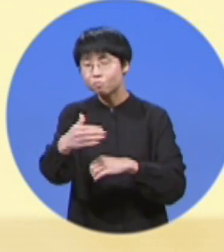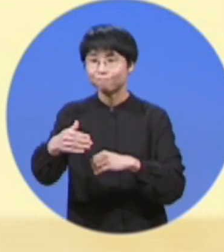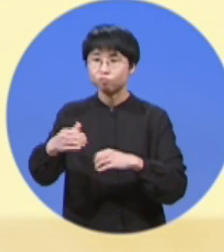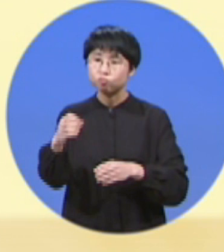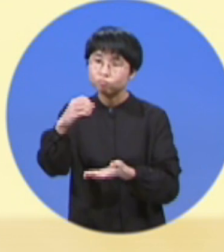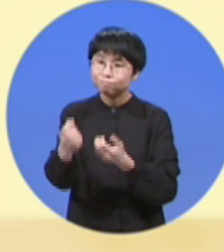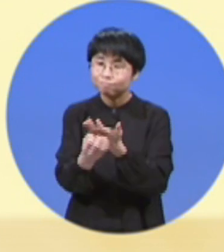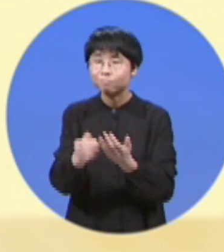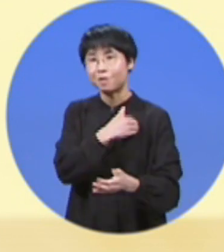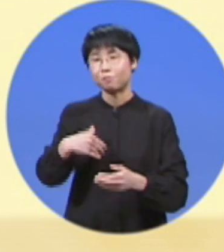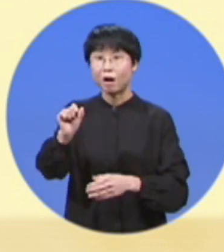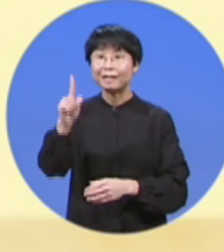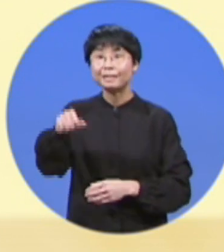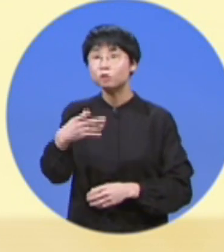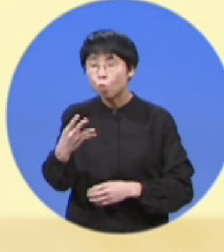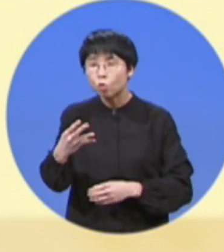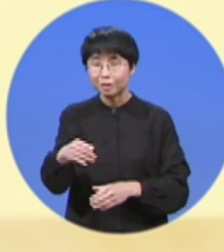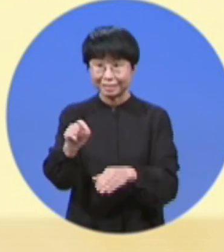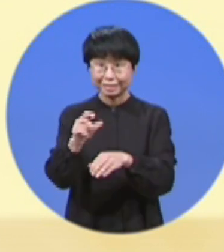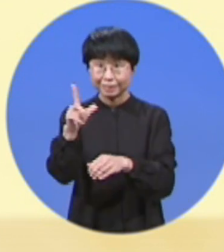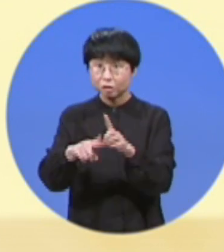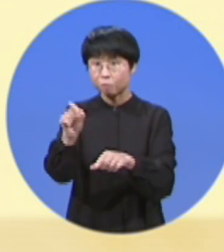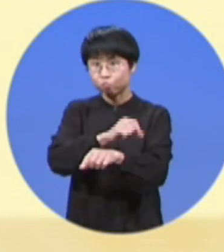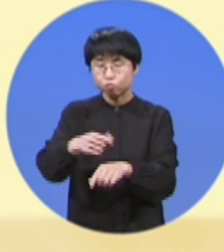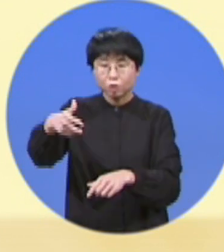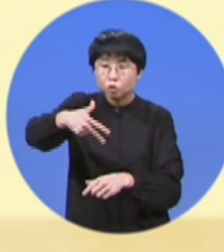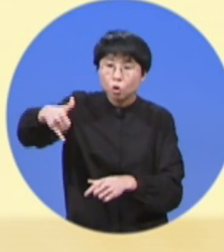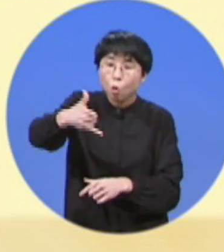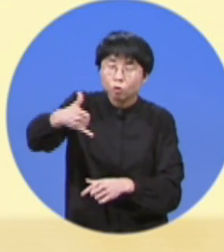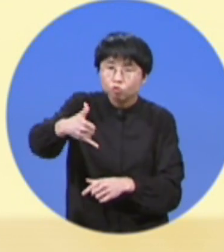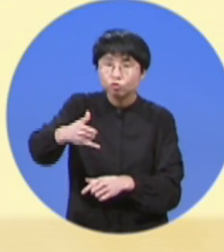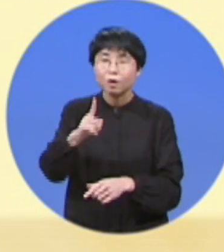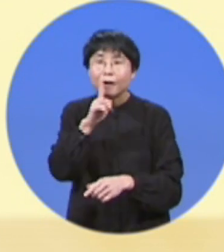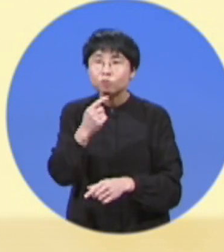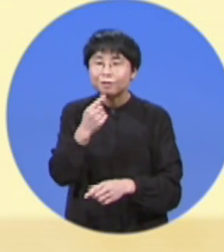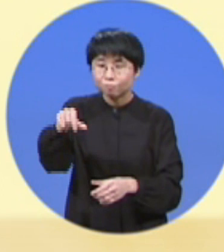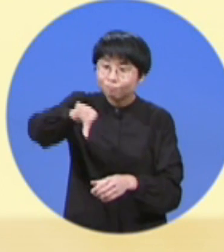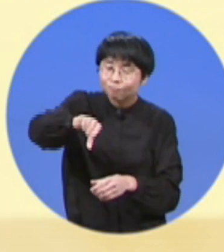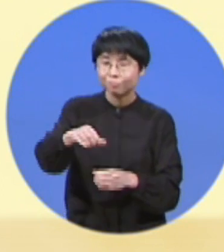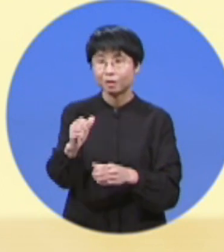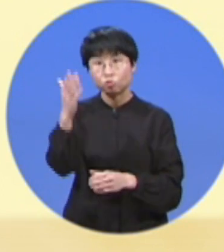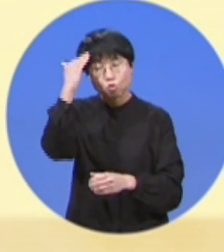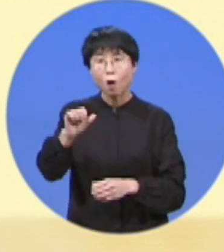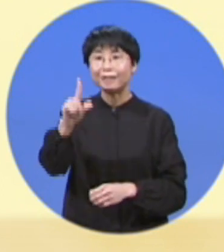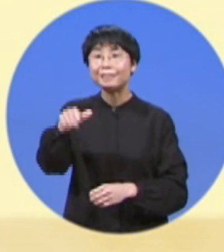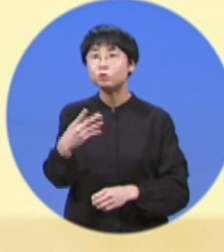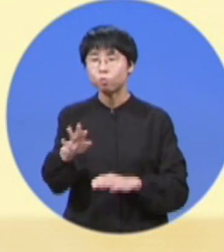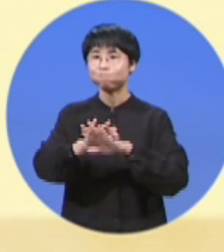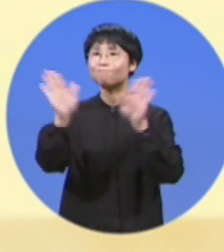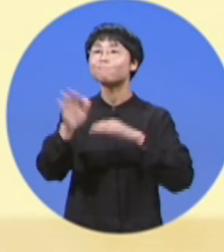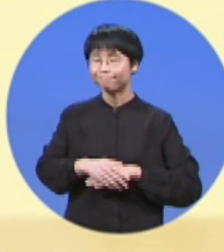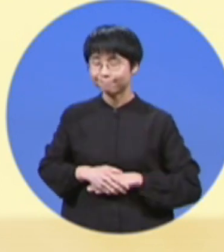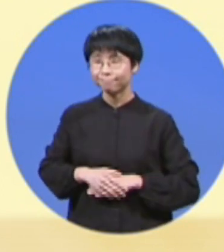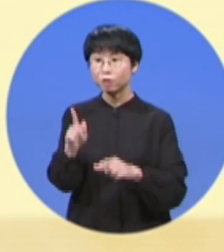に、隠し味として千葉県ならではの醤油を加えた黒アヒージョを始めました。千葉県の醤